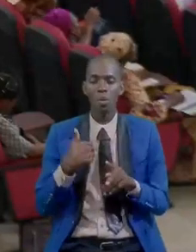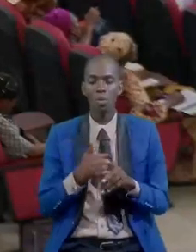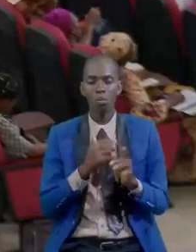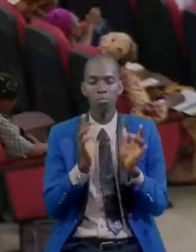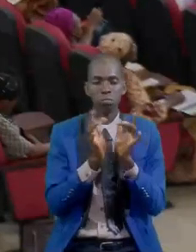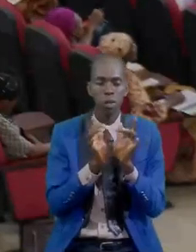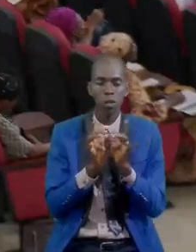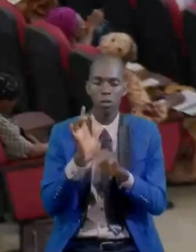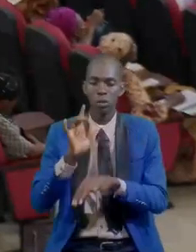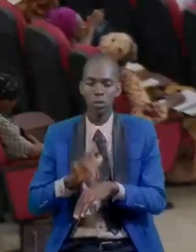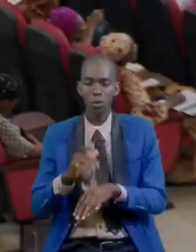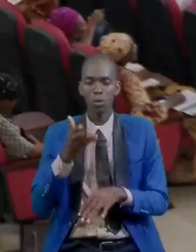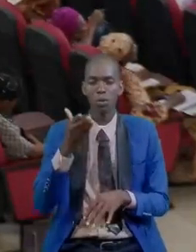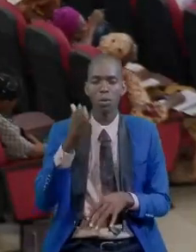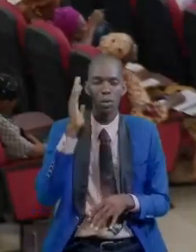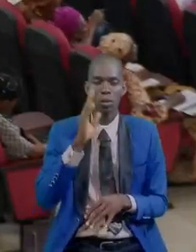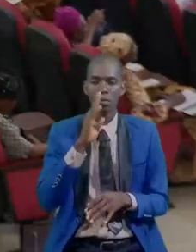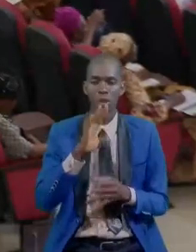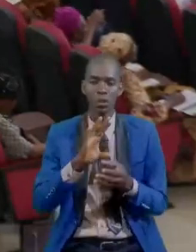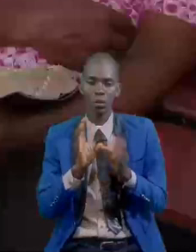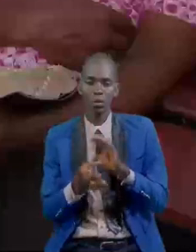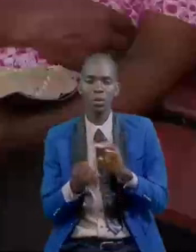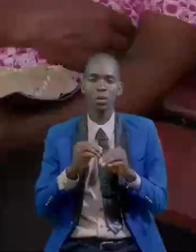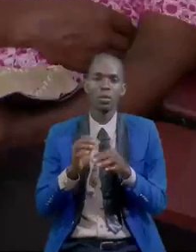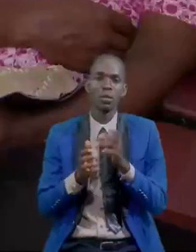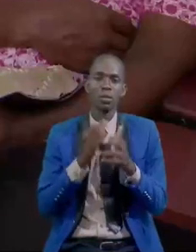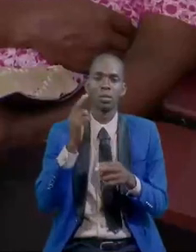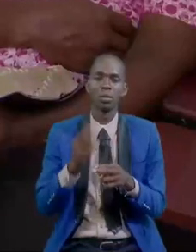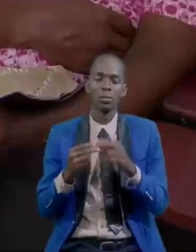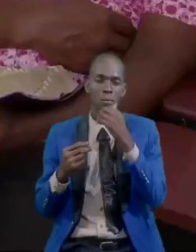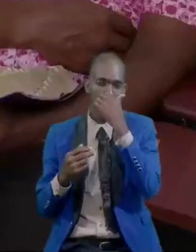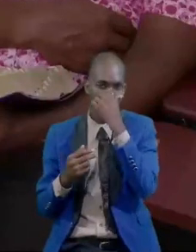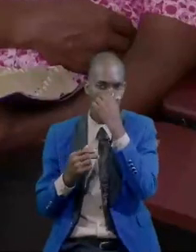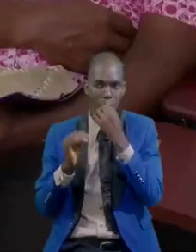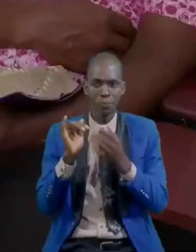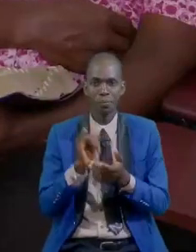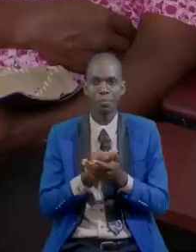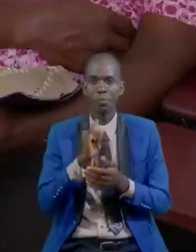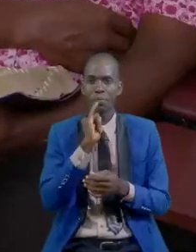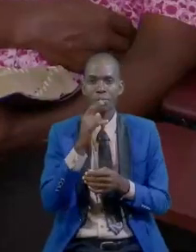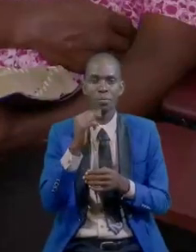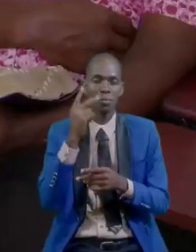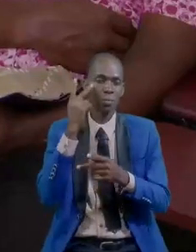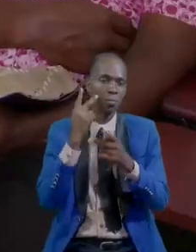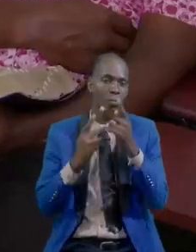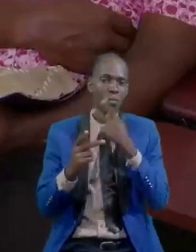ce que nous allons toucher, il y aura la conversion au nom de Jésus. Ça, c'est la prophétie.